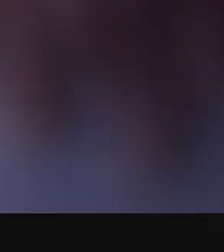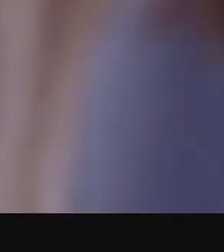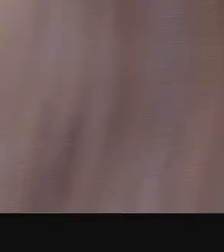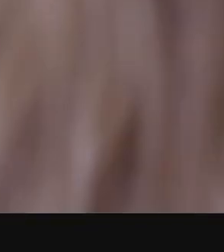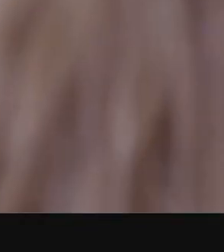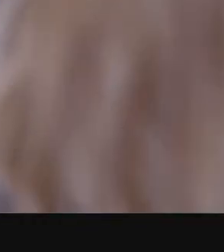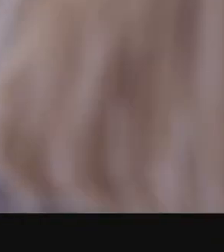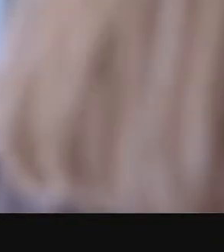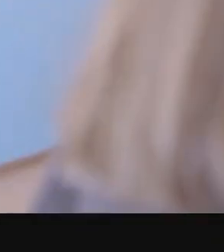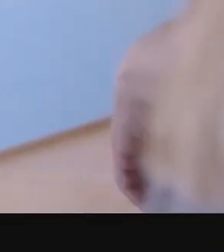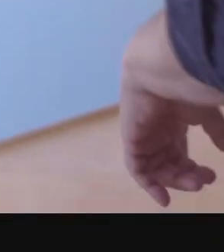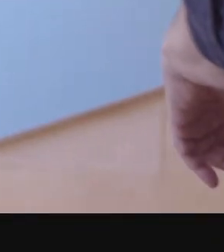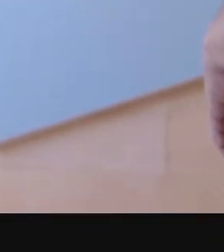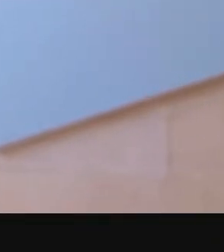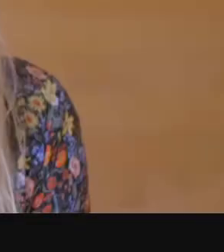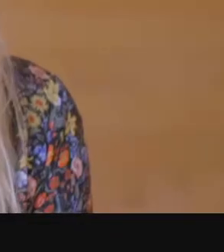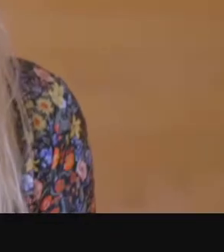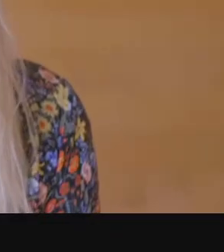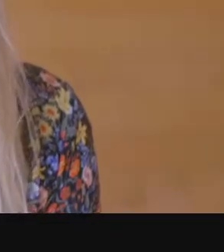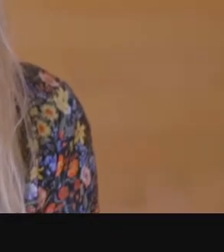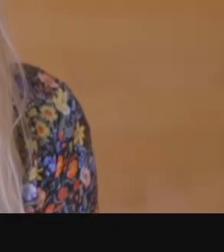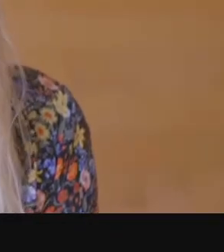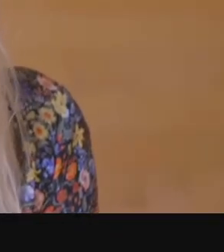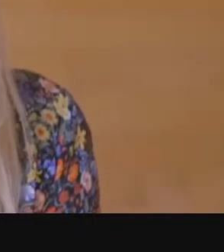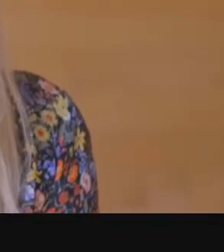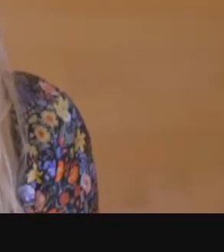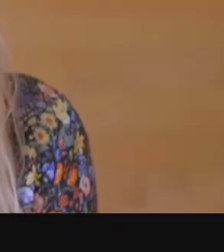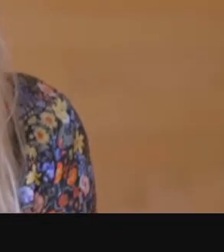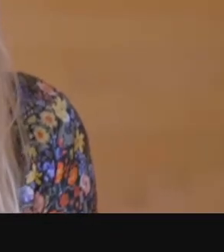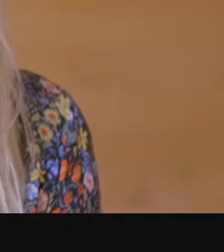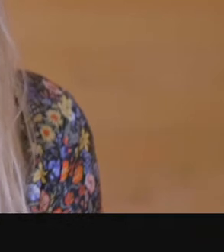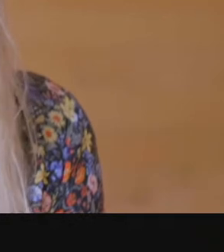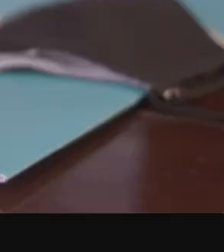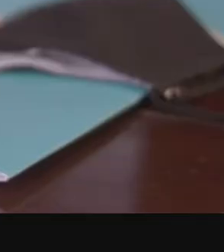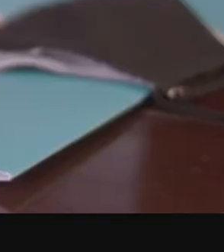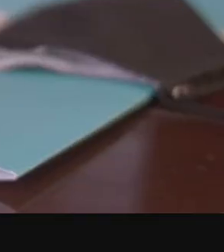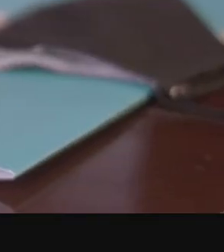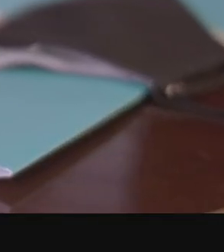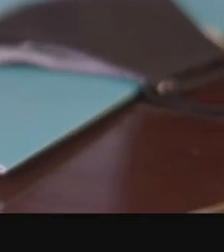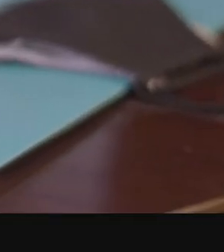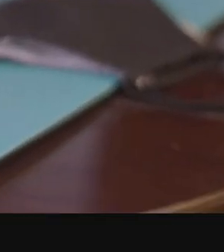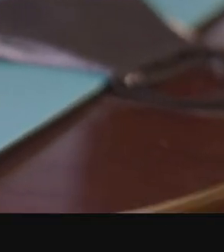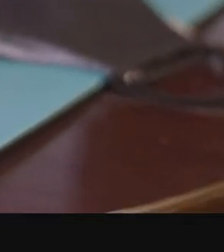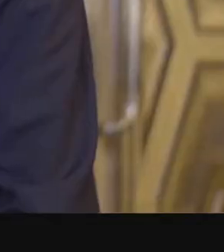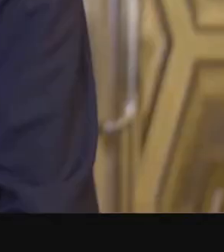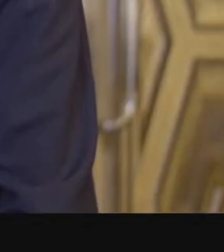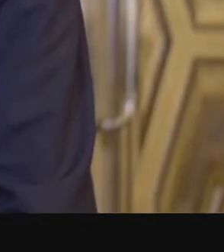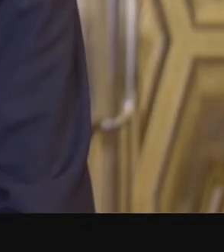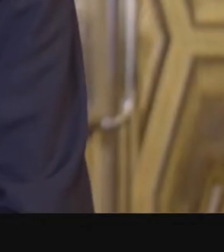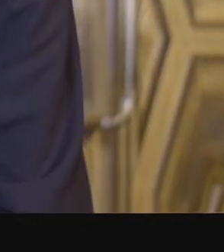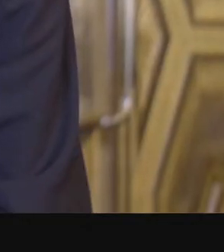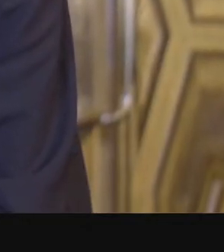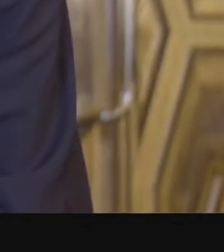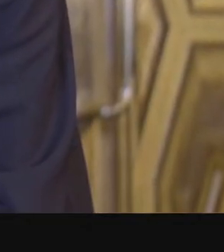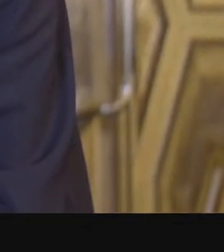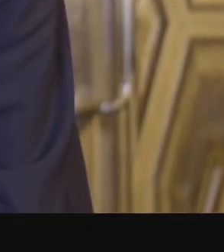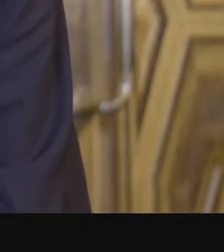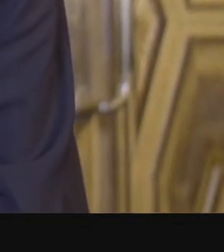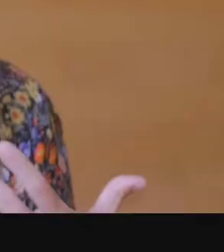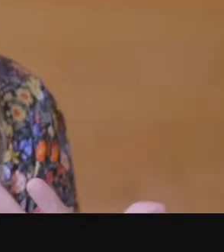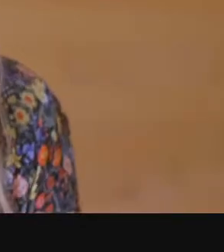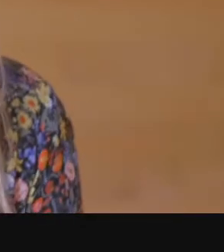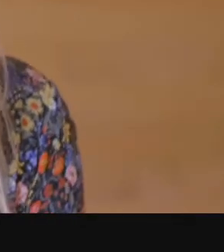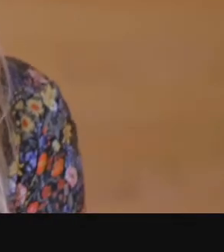dic, potser ho trasllado massa a tothom, no ho sé. I la mateixa transparència, que crec que és una virtut,